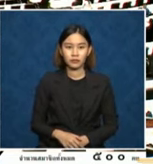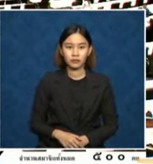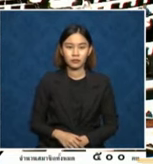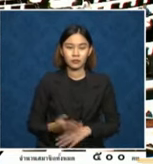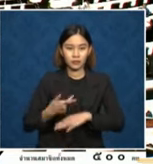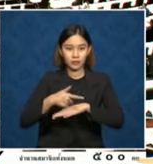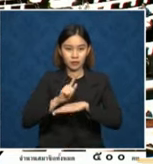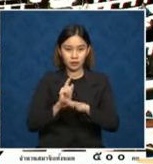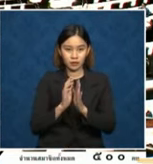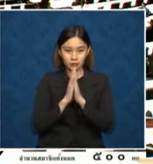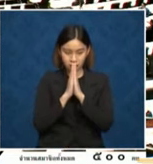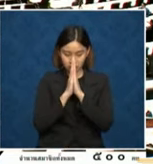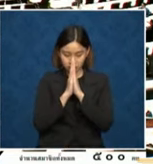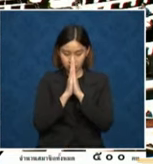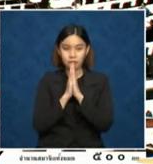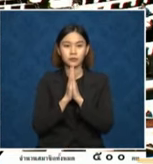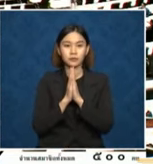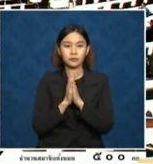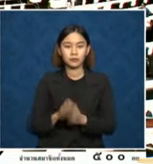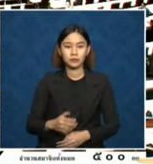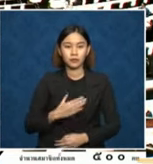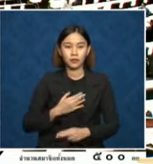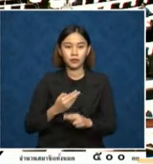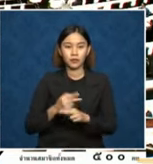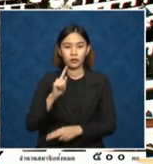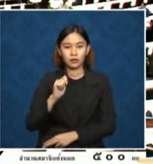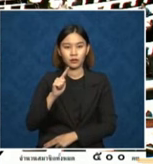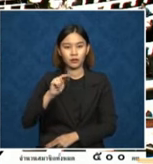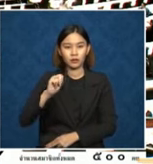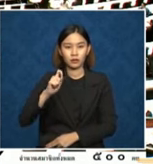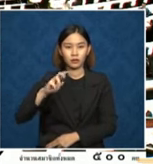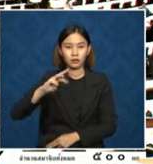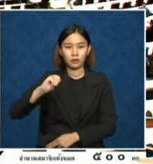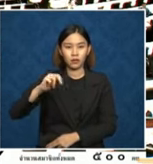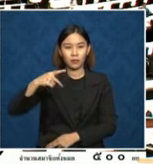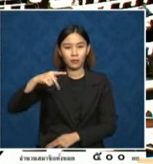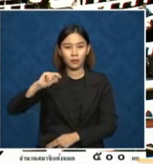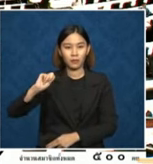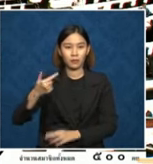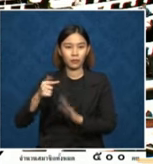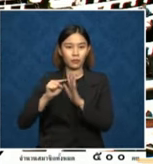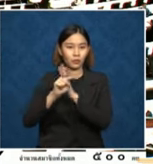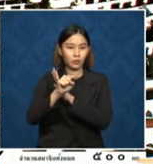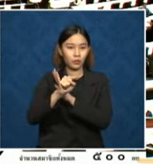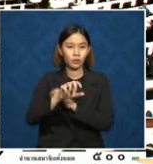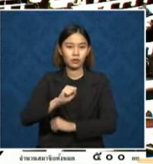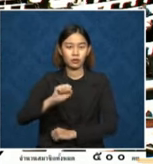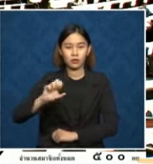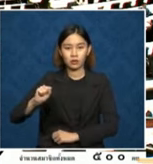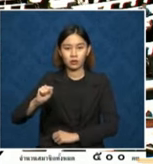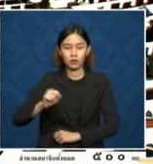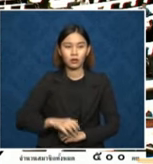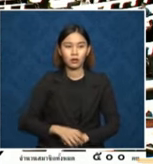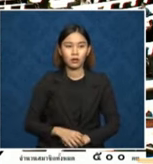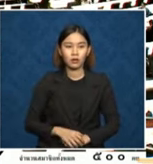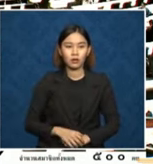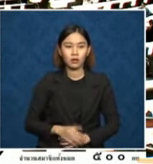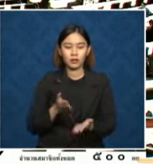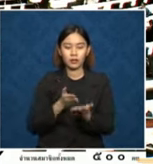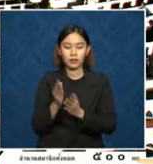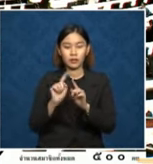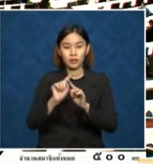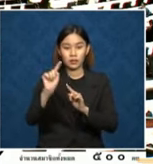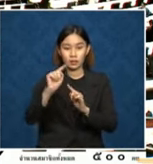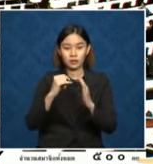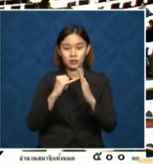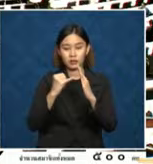กราบเรียนท่านประธานสภาที่เคารพกับผมถนอมพงษ์หลีกภัยสมาชิกสภาผู้แทนราษฎรเขตเลือกตั้งที่1